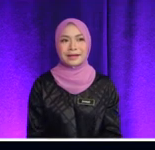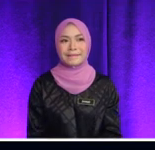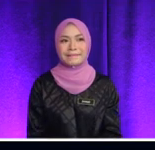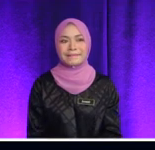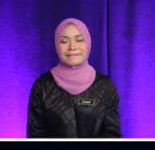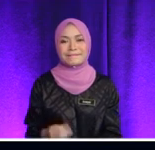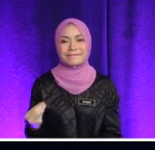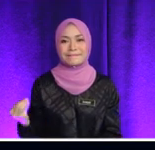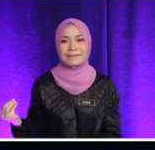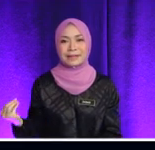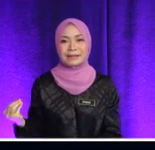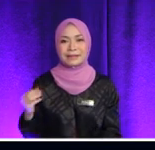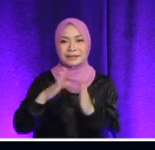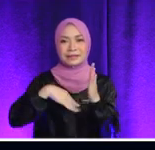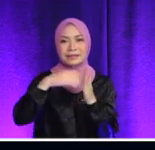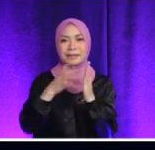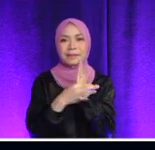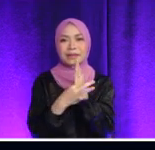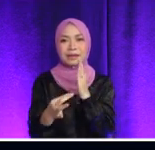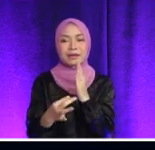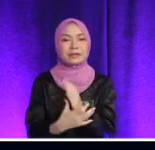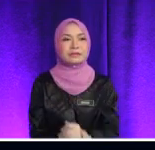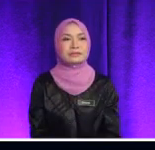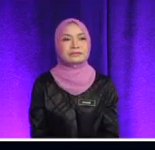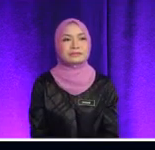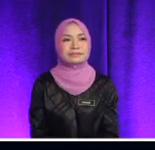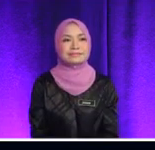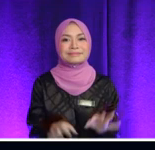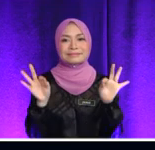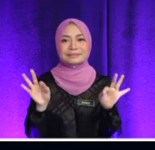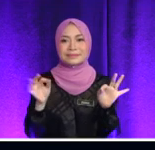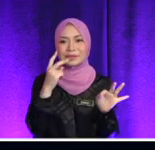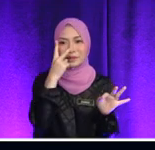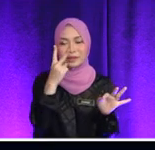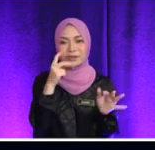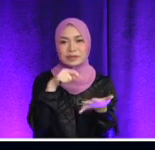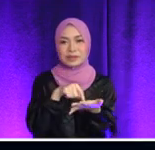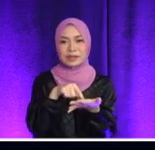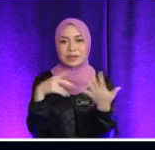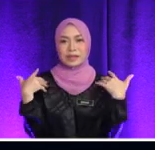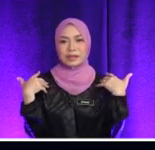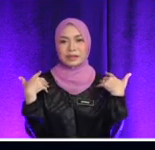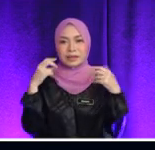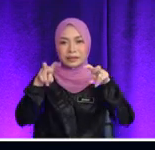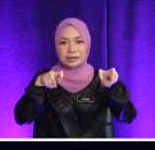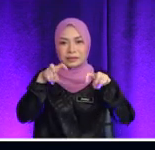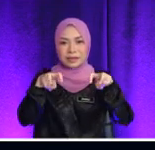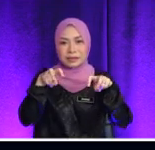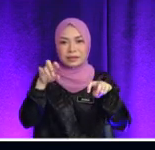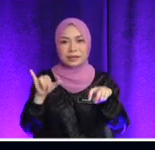Oke kalau kita lihat di sini oke kita buat kajian sedikit untuk karya